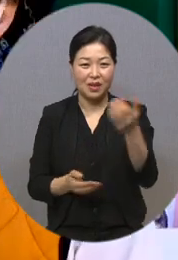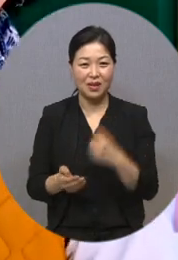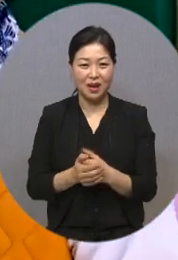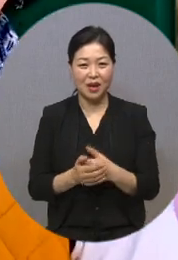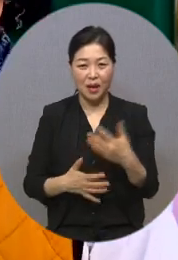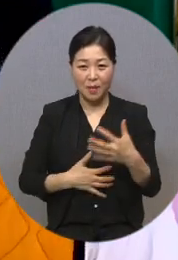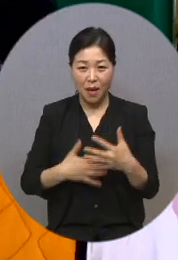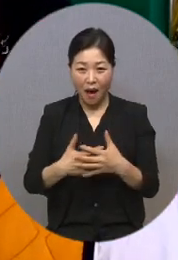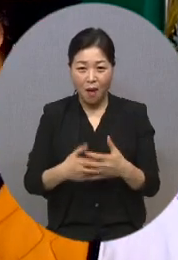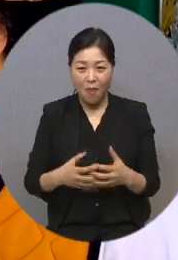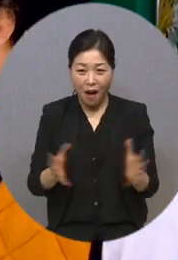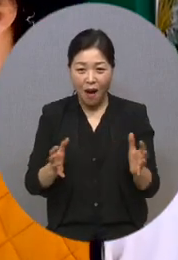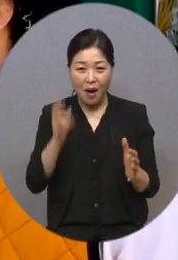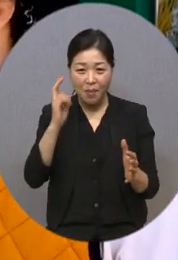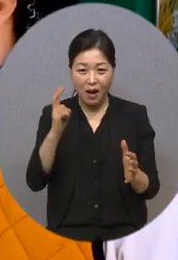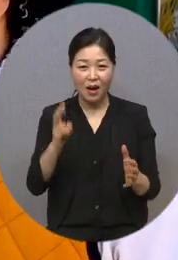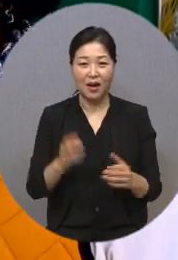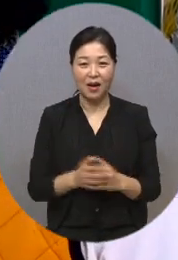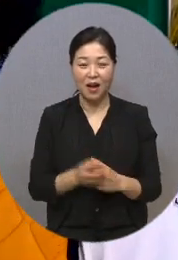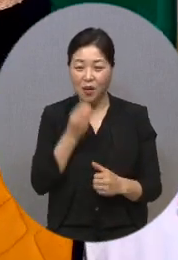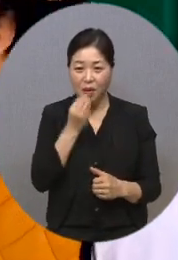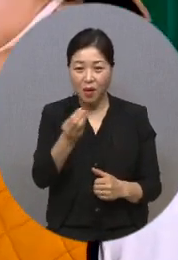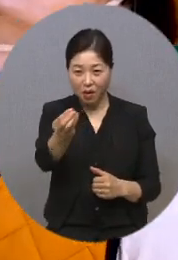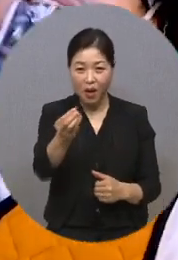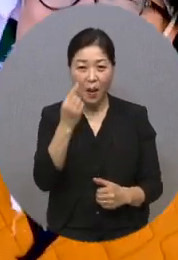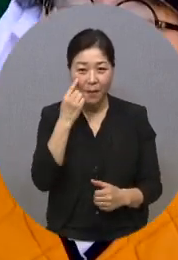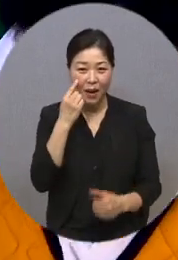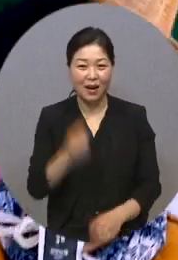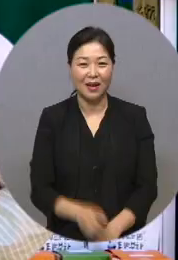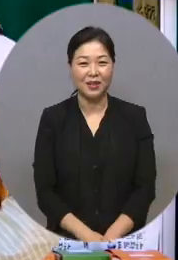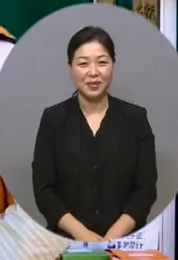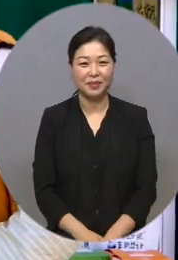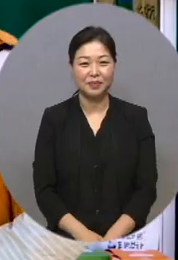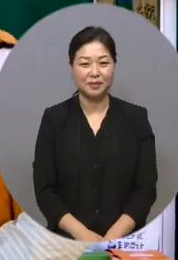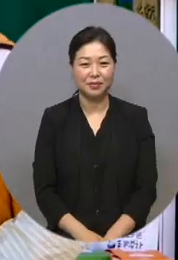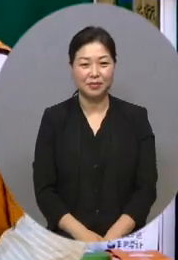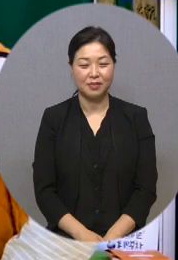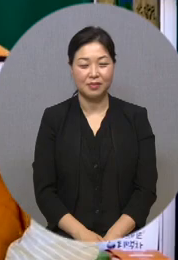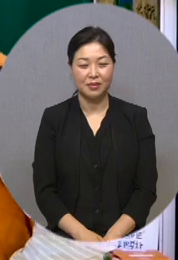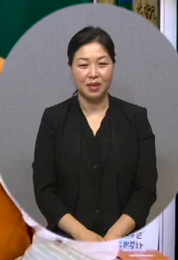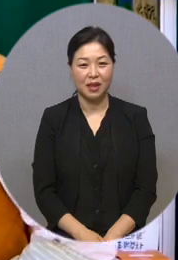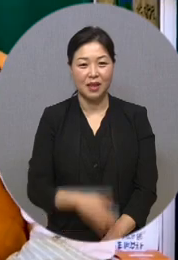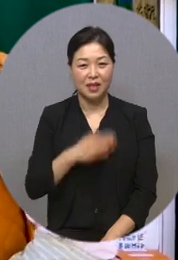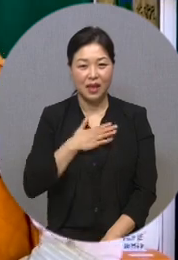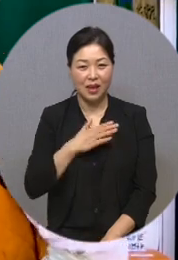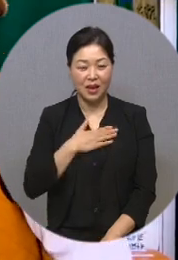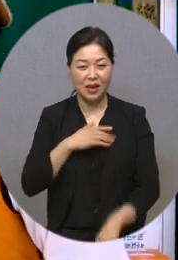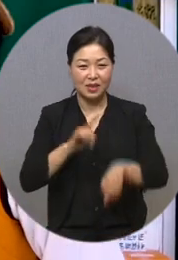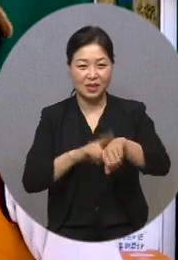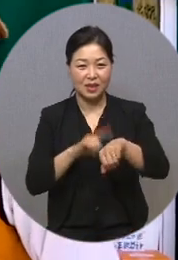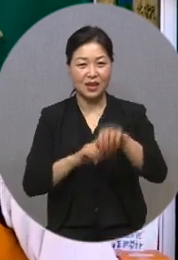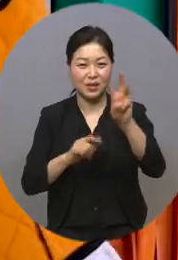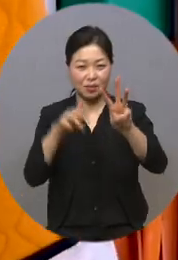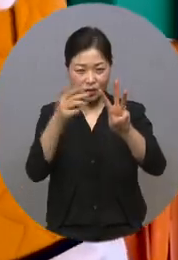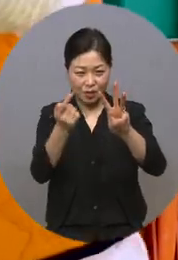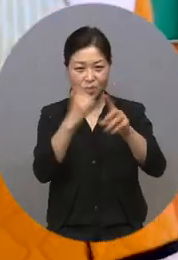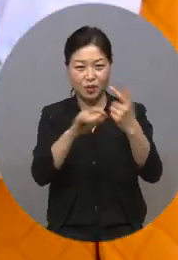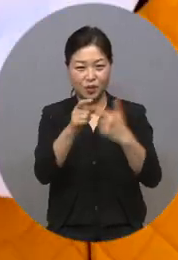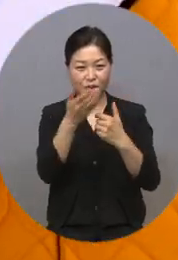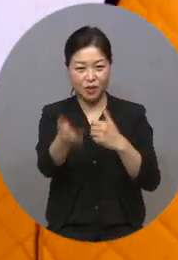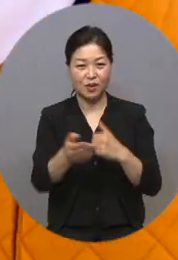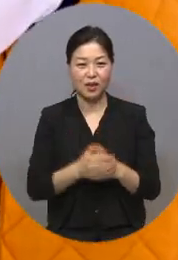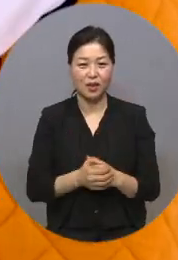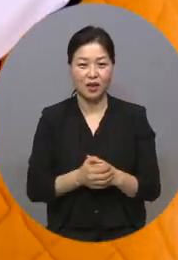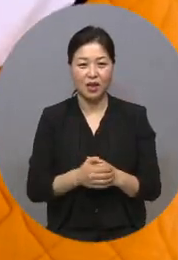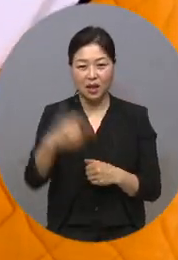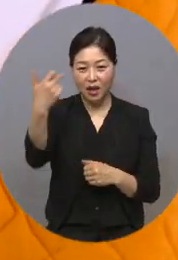배 터져볼 건데? 터져볼 건데? 이거 먹을까? 내가 알아서 먹어. 내가 시간에 3초 더 줬네. 앞에 카메라 보고 떨지